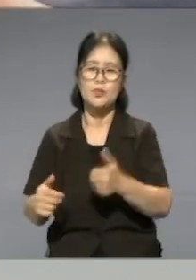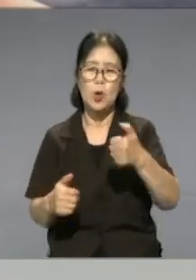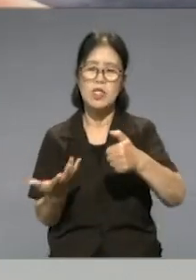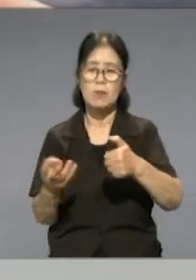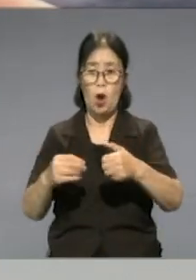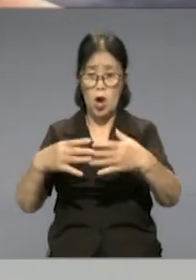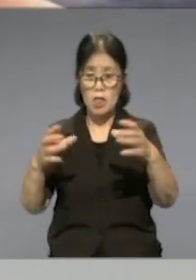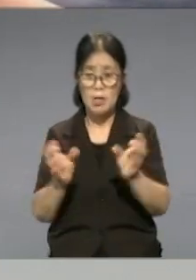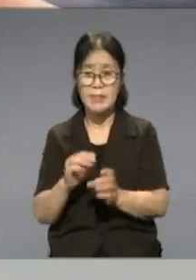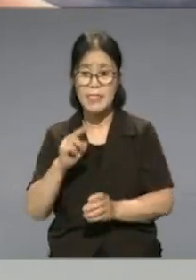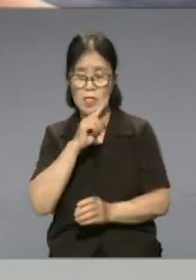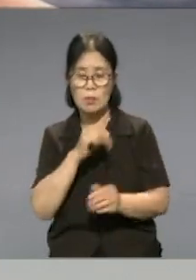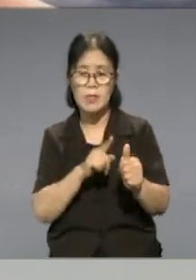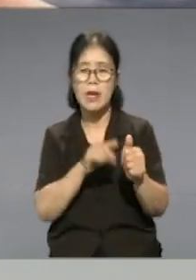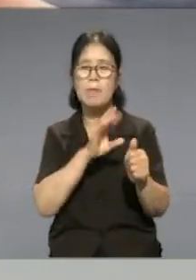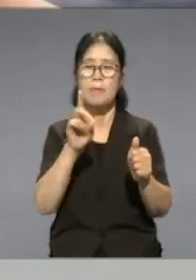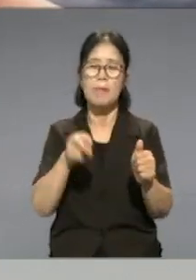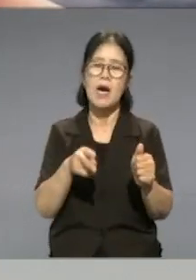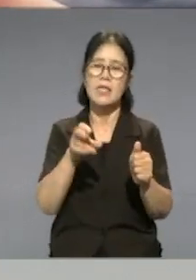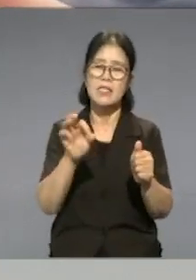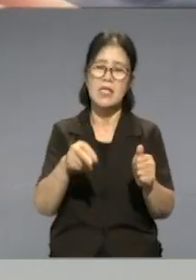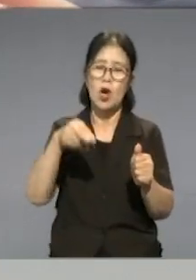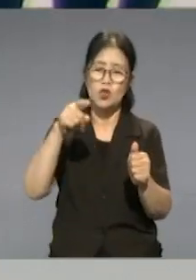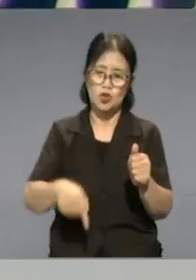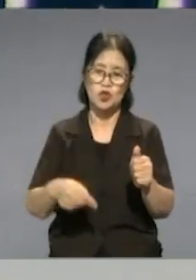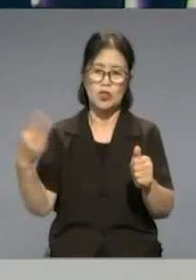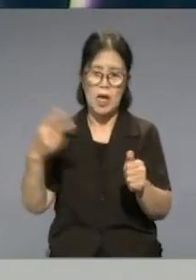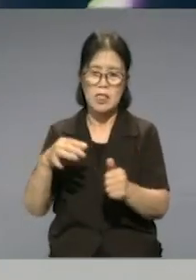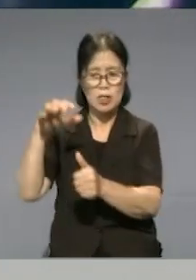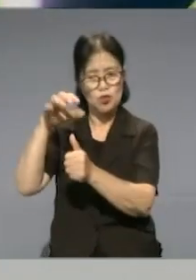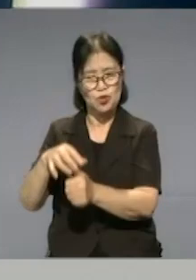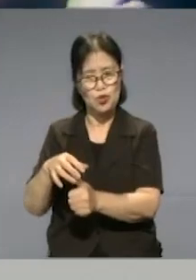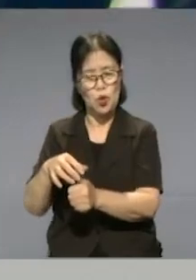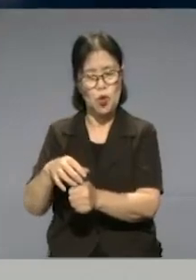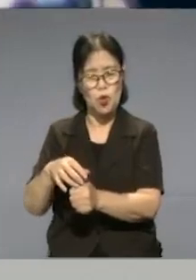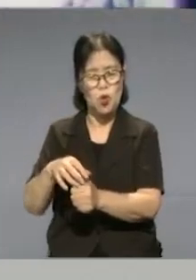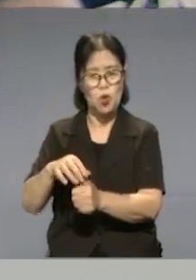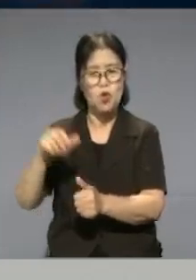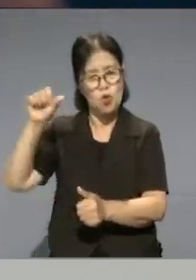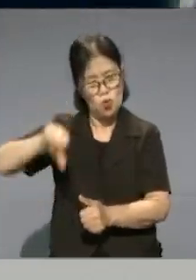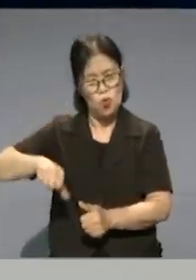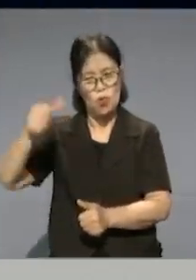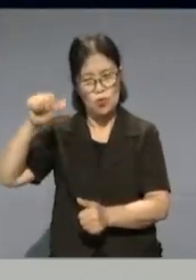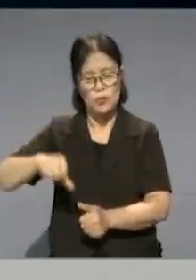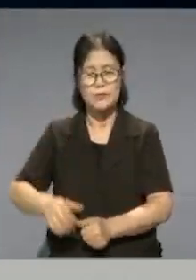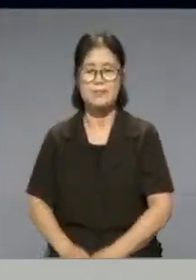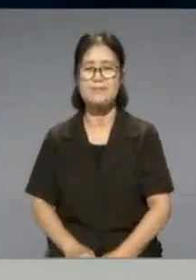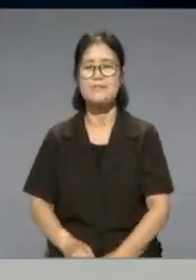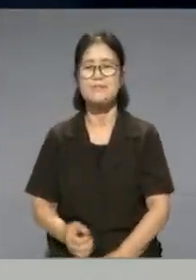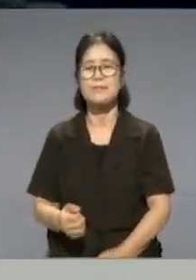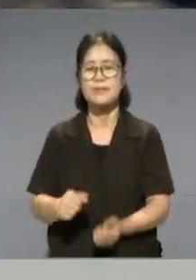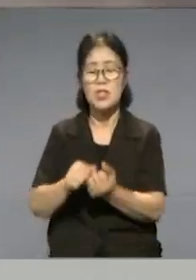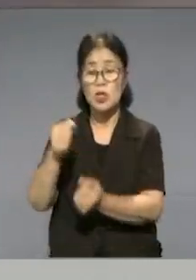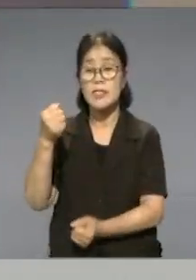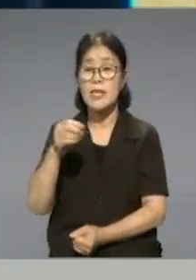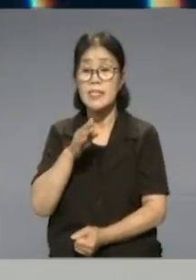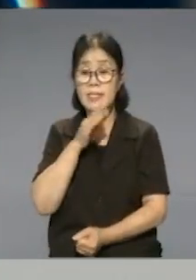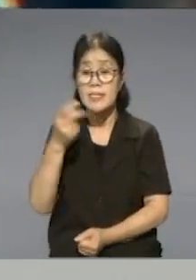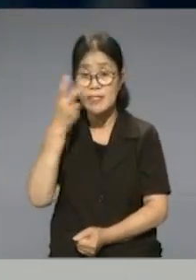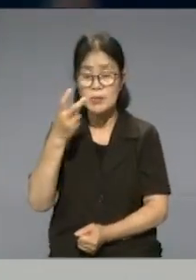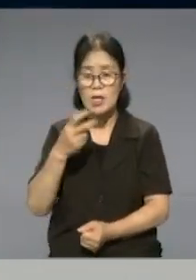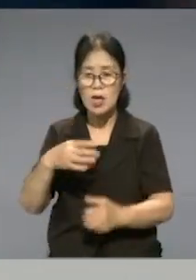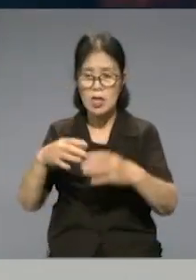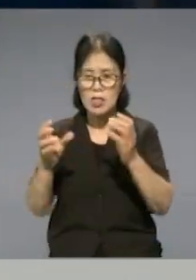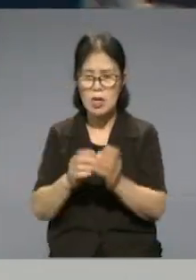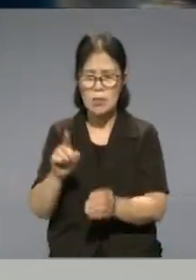50억 클럽의 효과를 받는 박영수 전 특별검사가 다시 한번 구속에 갈림길에 섰습니다 이번 영장심사 결과는 50억 클럽